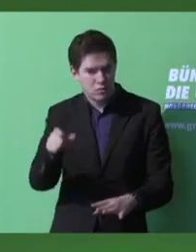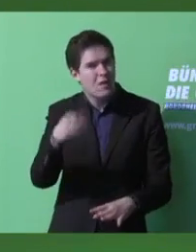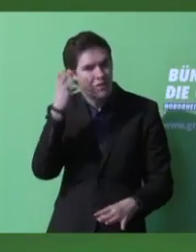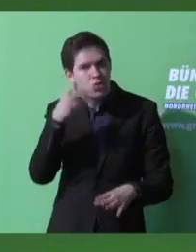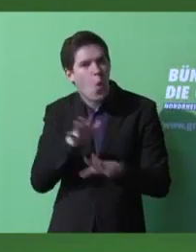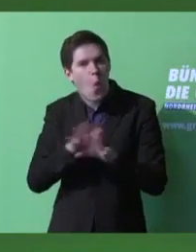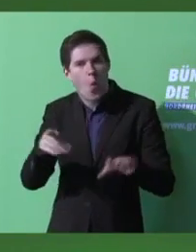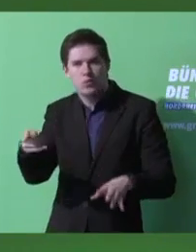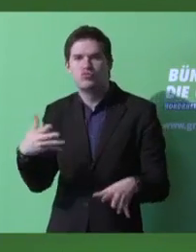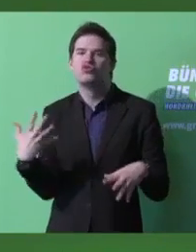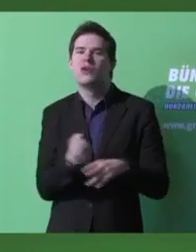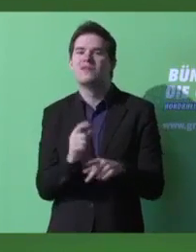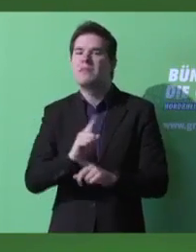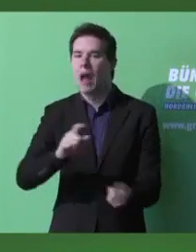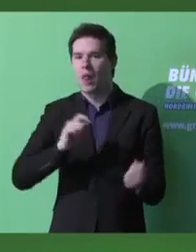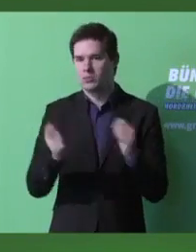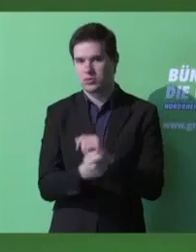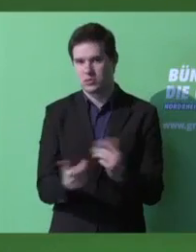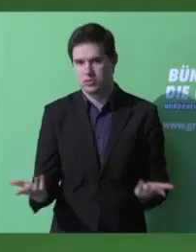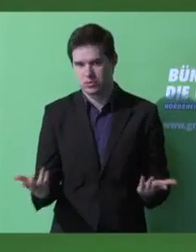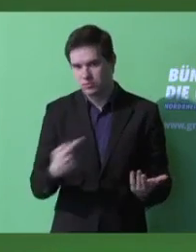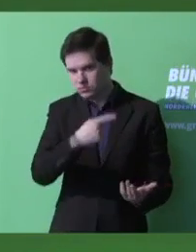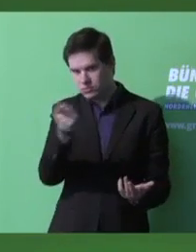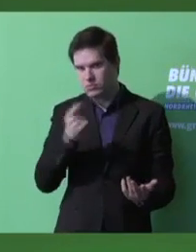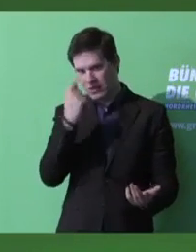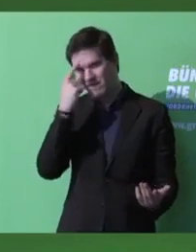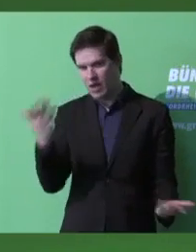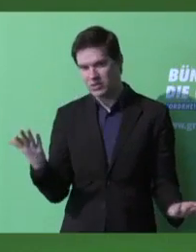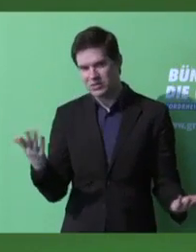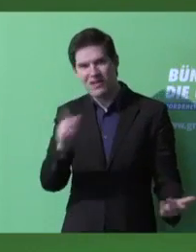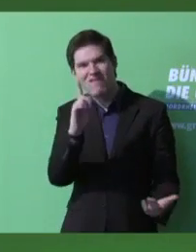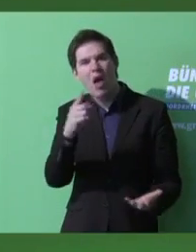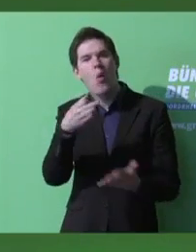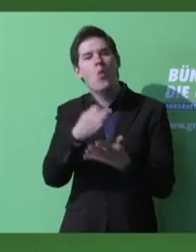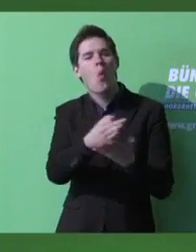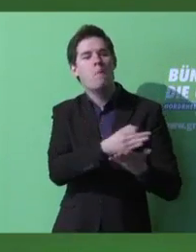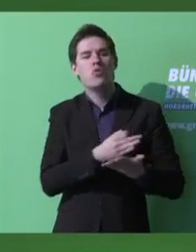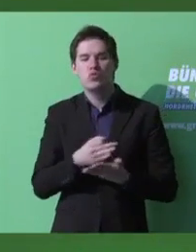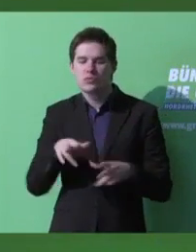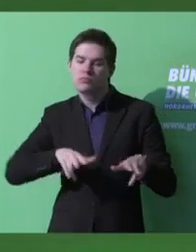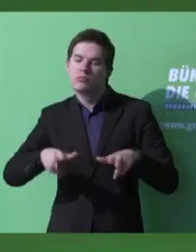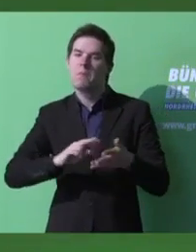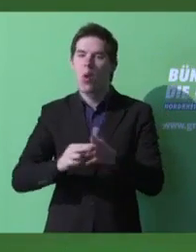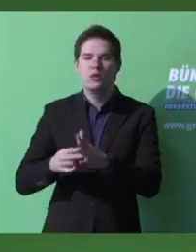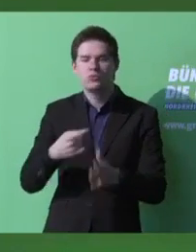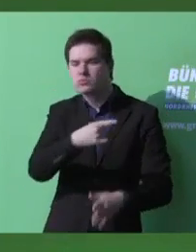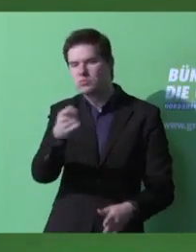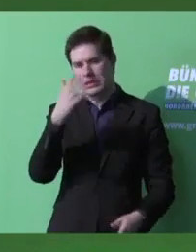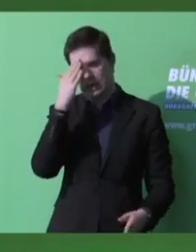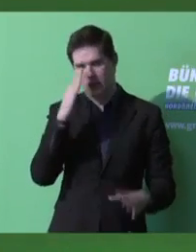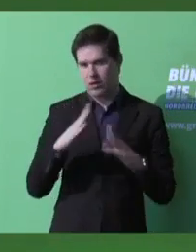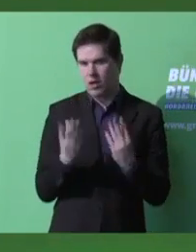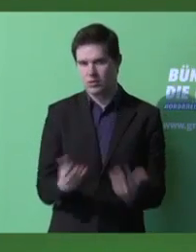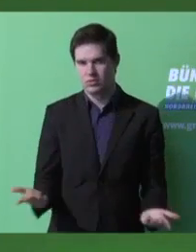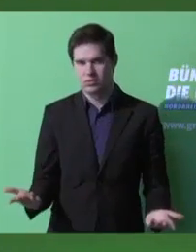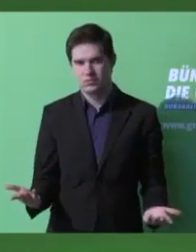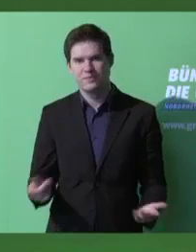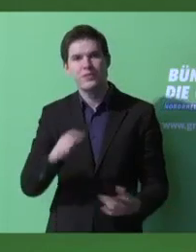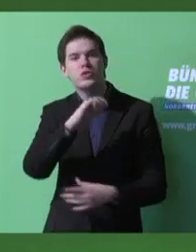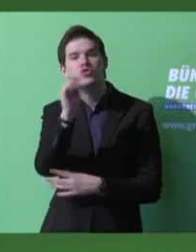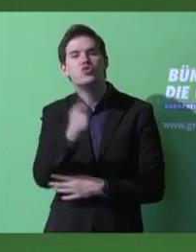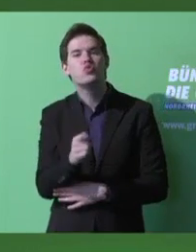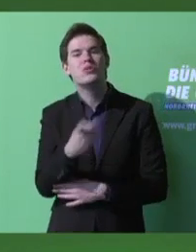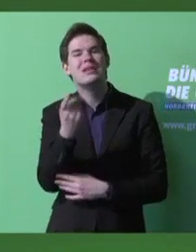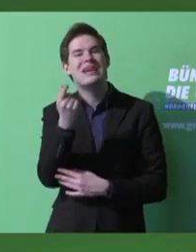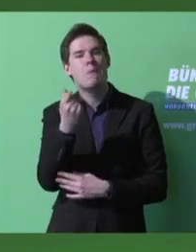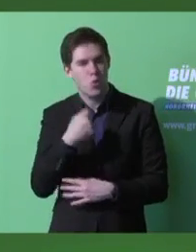nicht eingeleitet worden. Das wisst ihr ganz genau, die ihr in den Kommunen auch Politik macht. Wir haben die Studiengebühren abgeschafft,